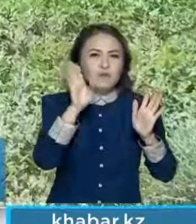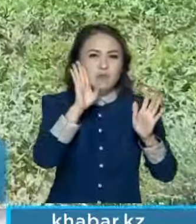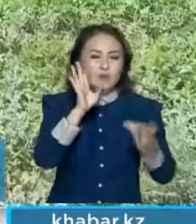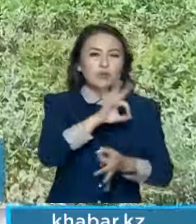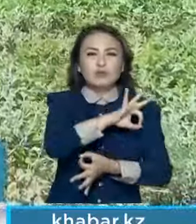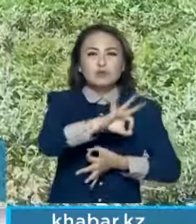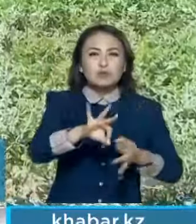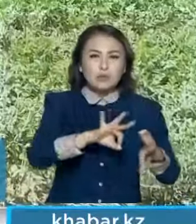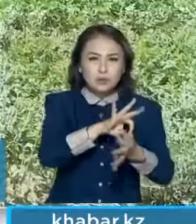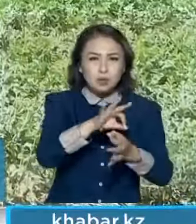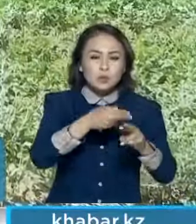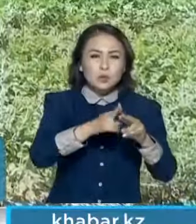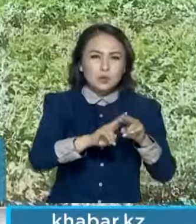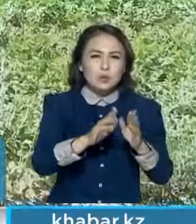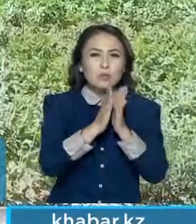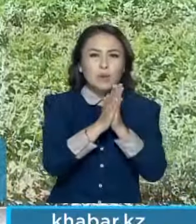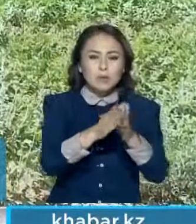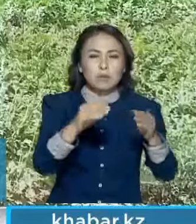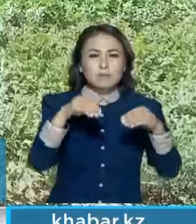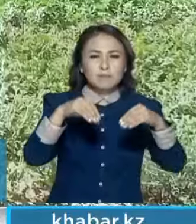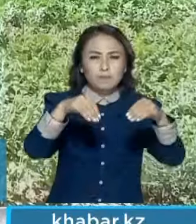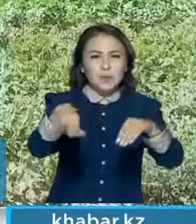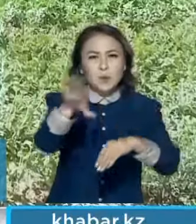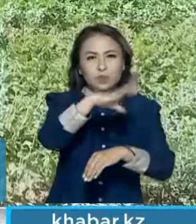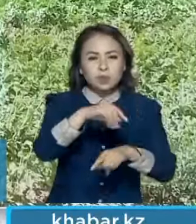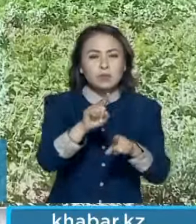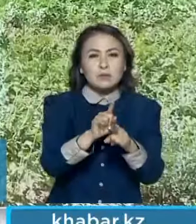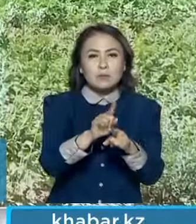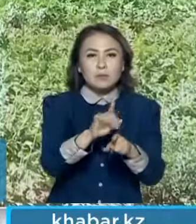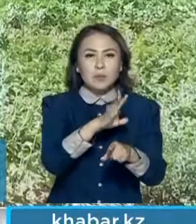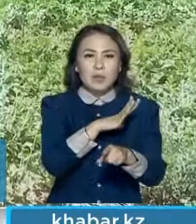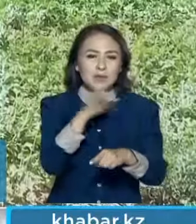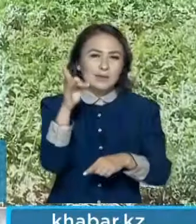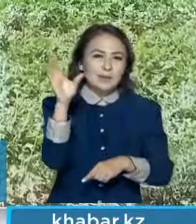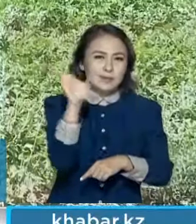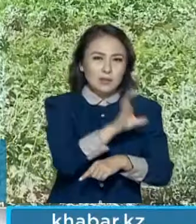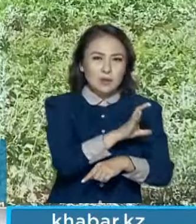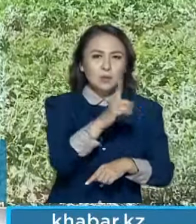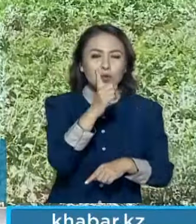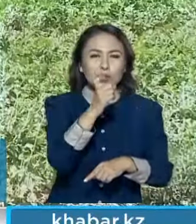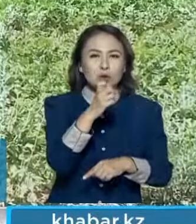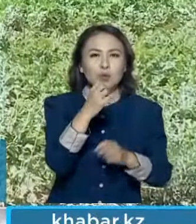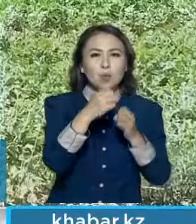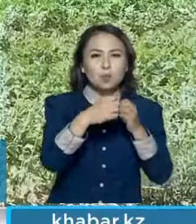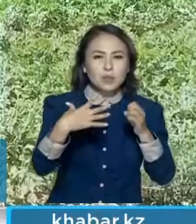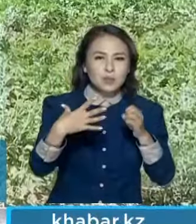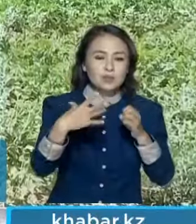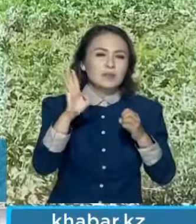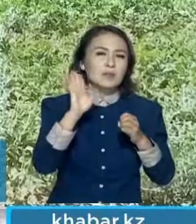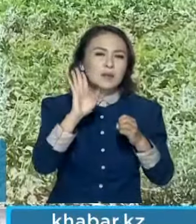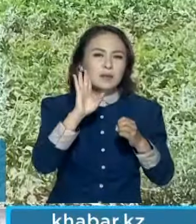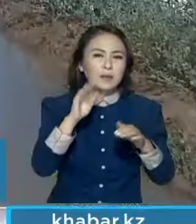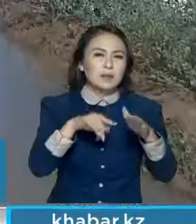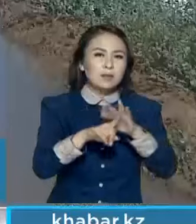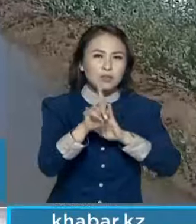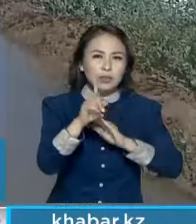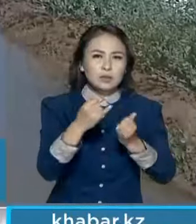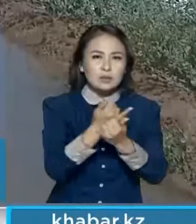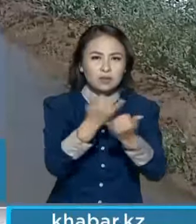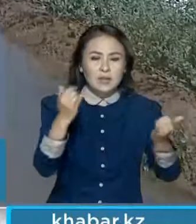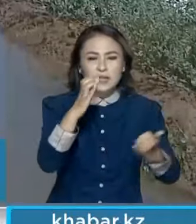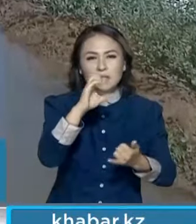артық. Егіншілердің сұранысы бойынша қазір егіс алқаптарына секундына 115 текше метр су жіберіліп жатыр.